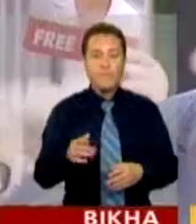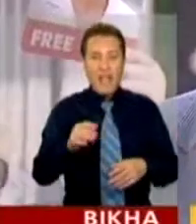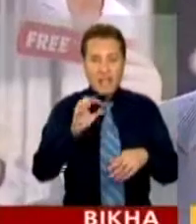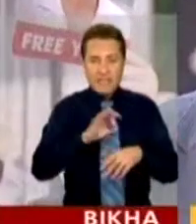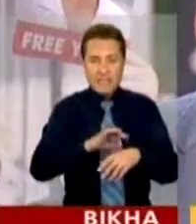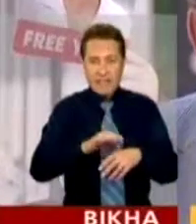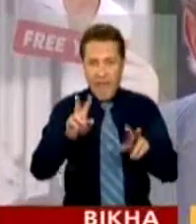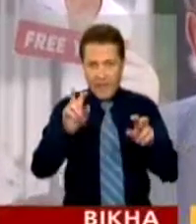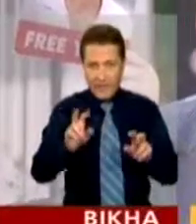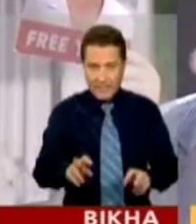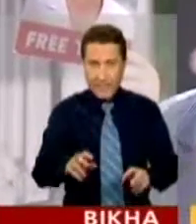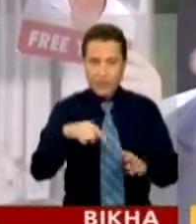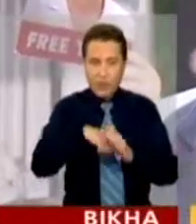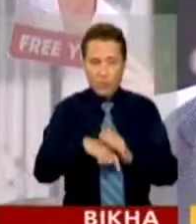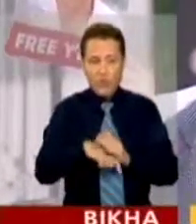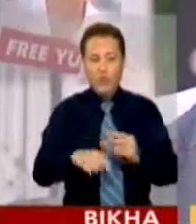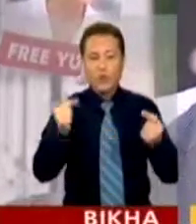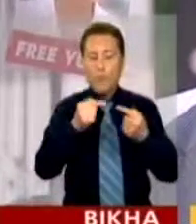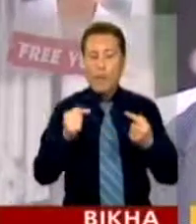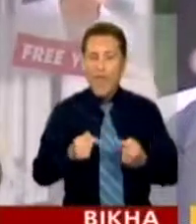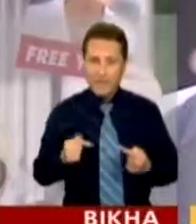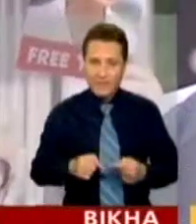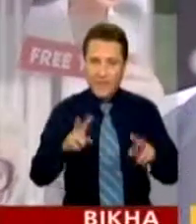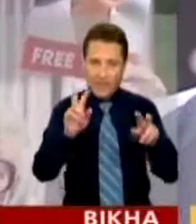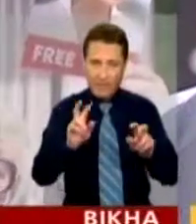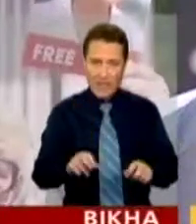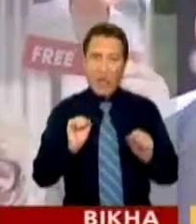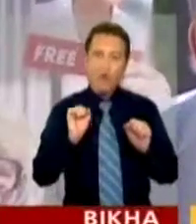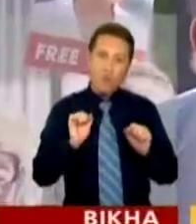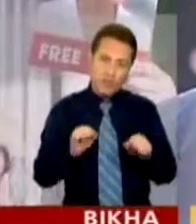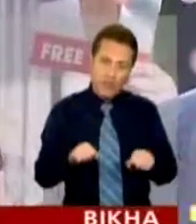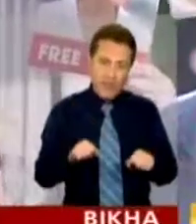діагностичного плану, так і певних видів, можливо, блокад.